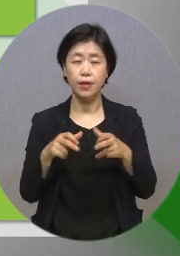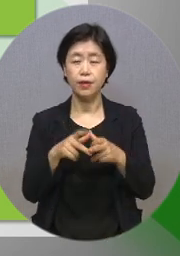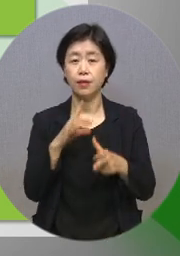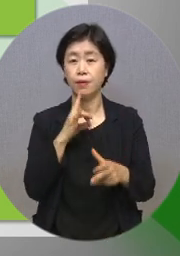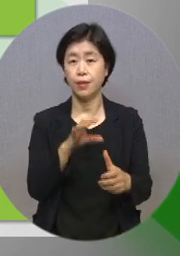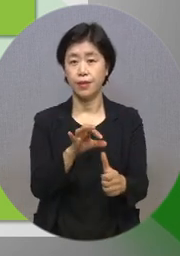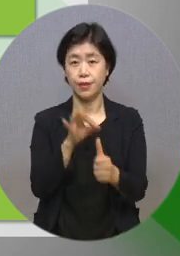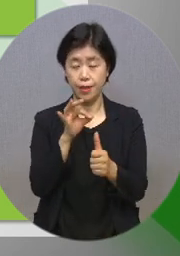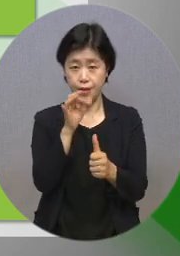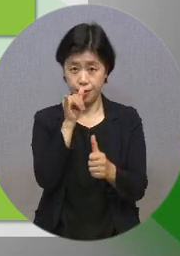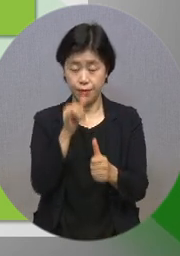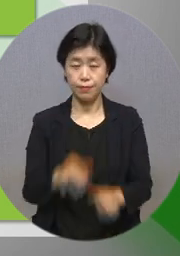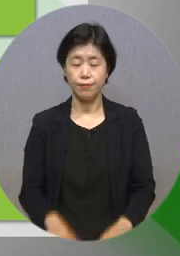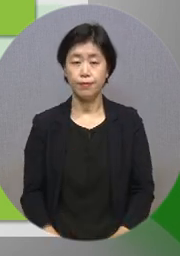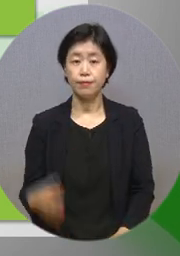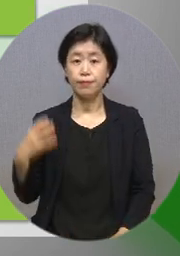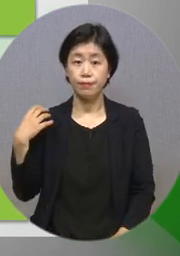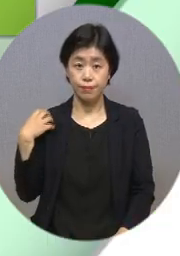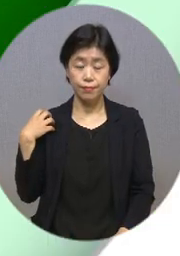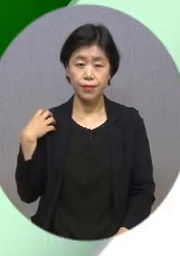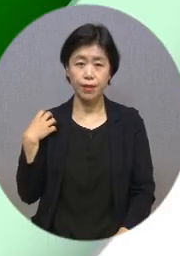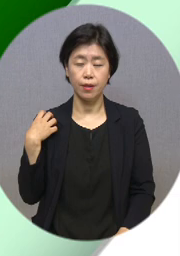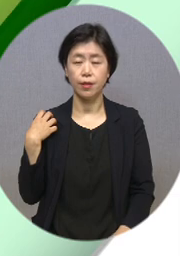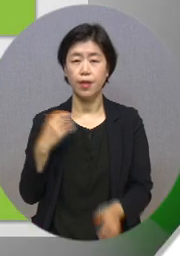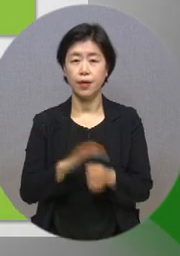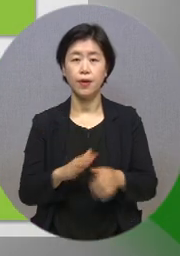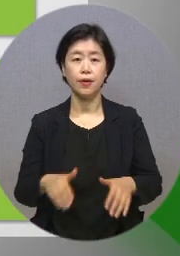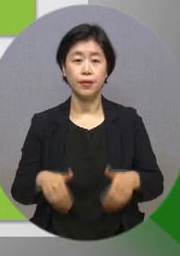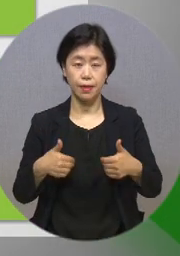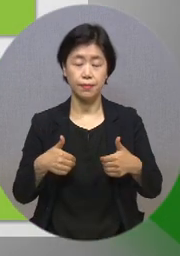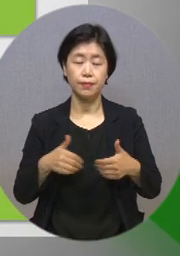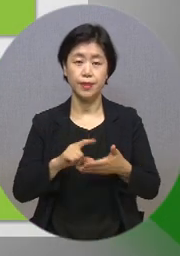채용하며 담당기사는 경남지사입니다.